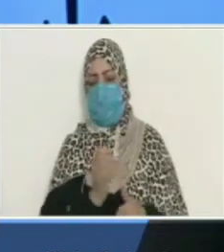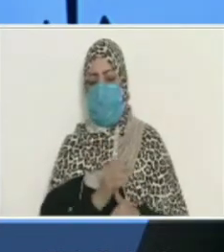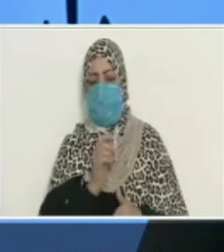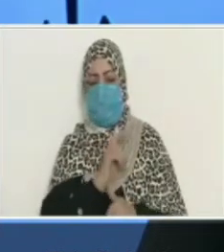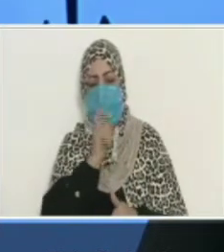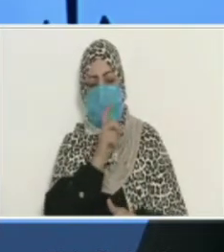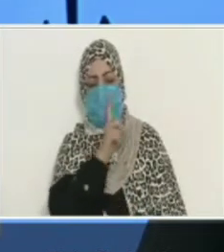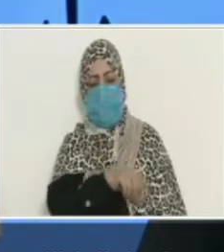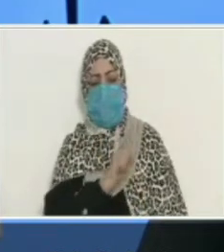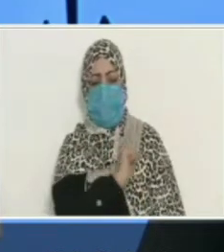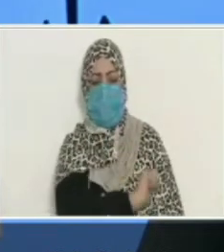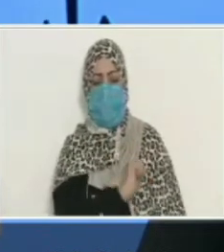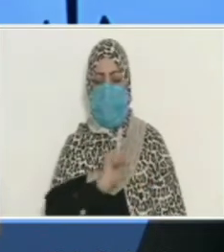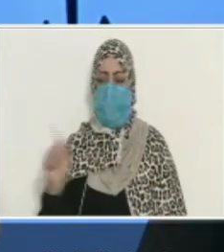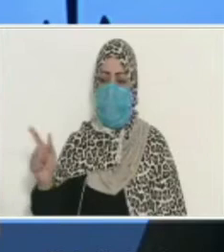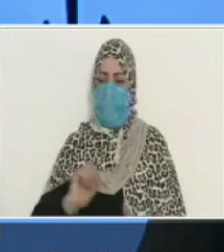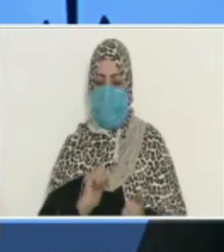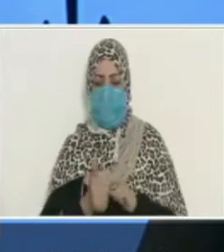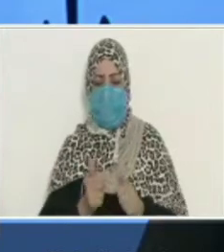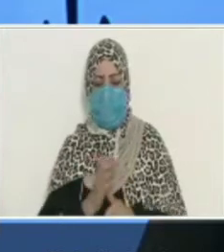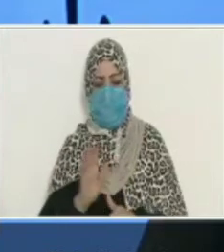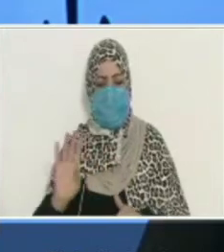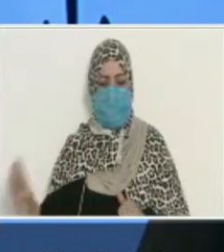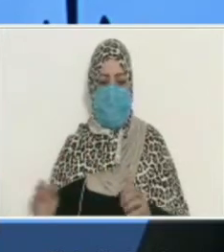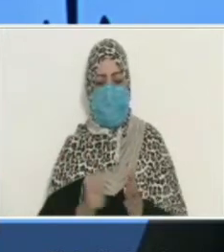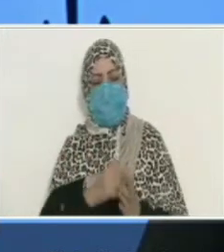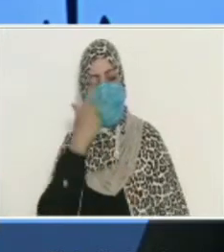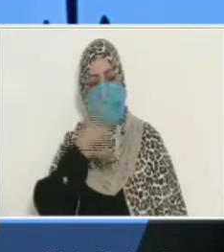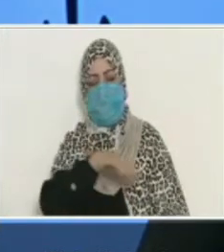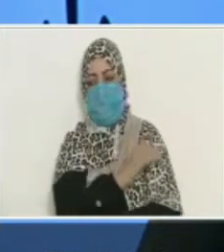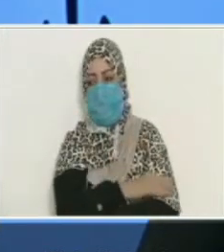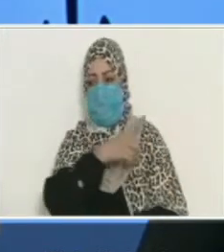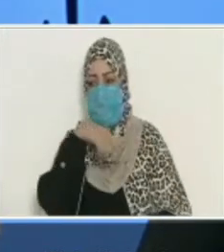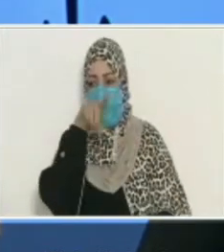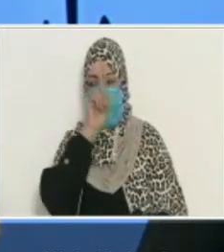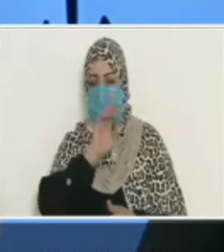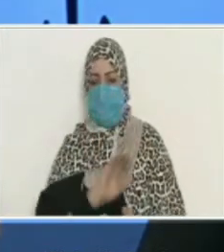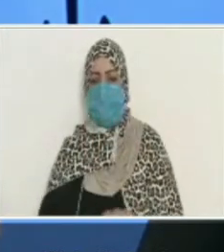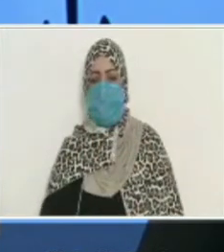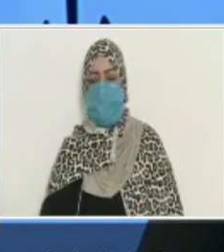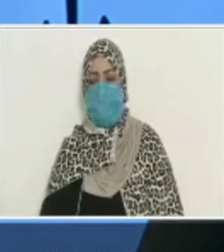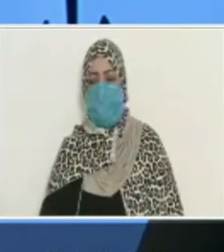كان أيضا عندنا في الحلقة الماضية السؤال